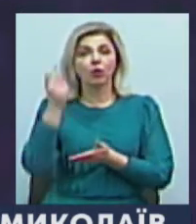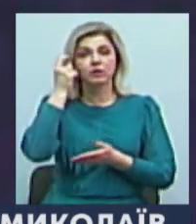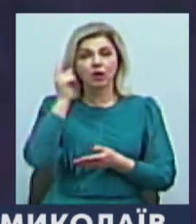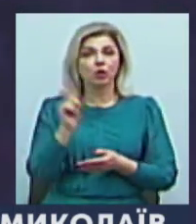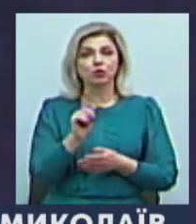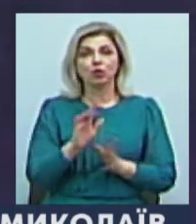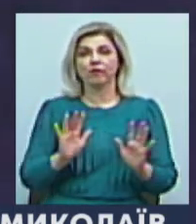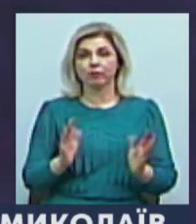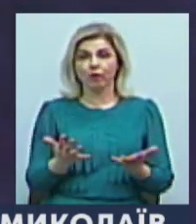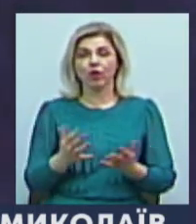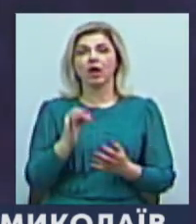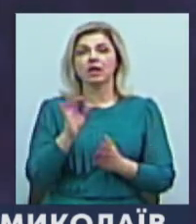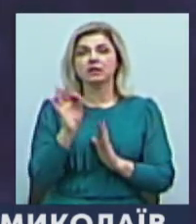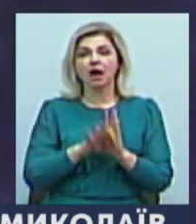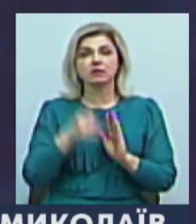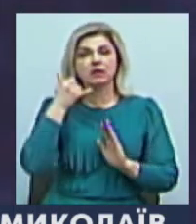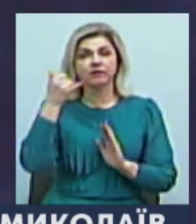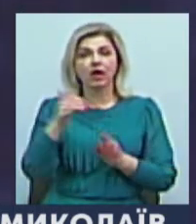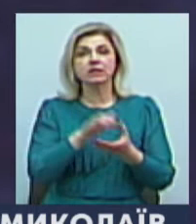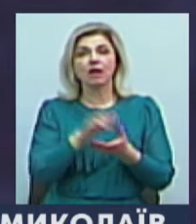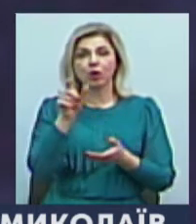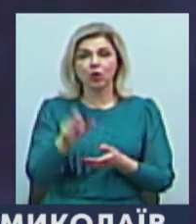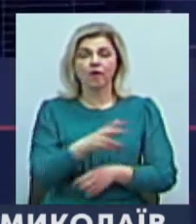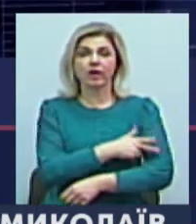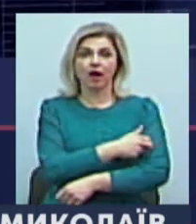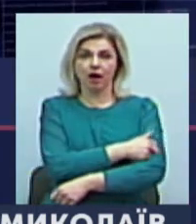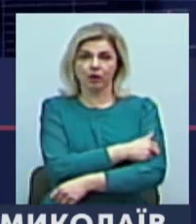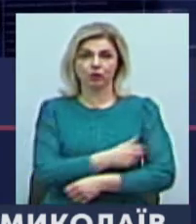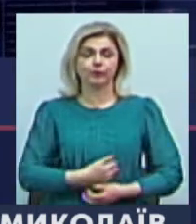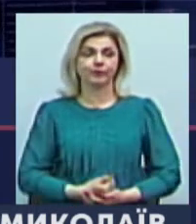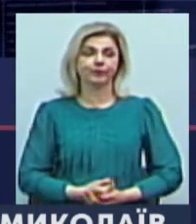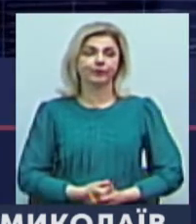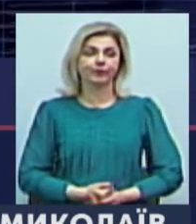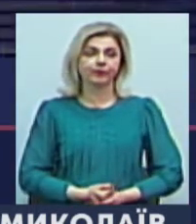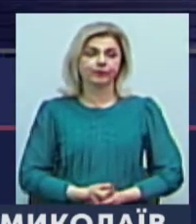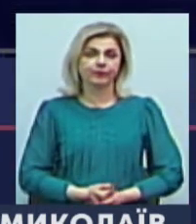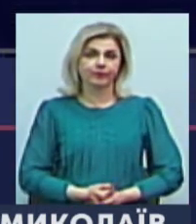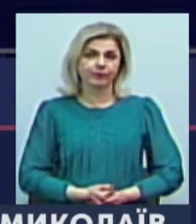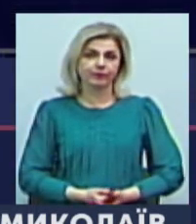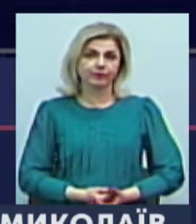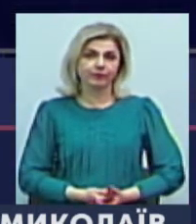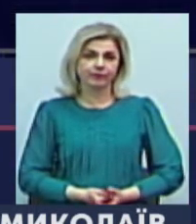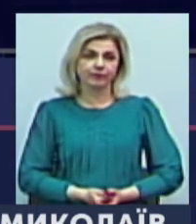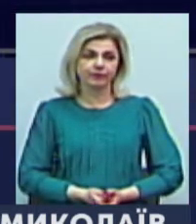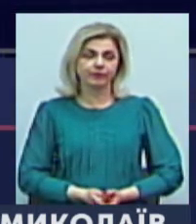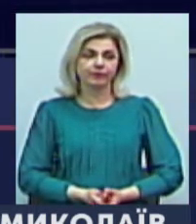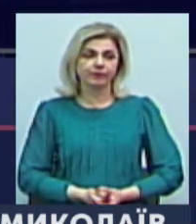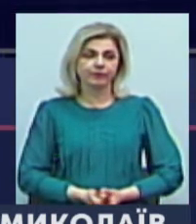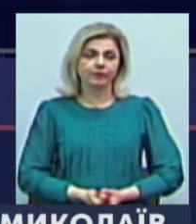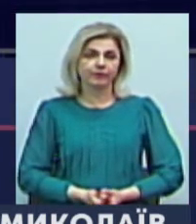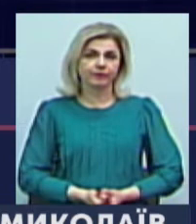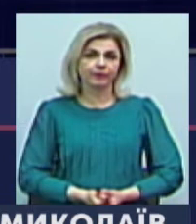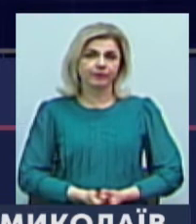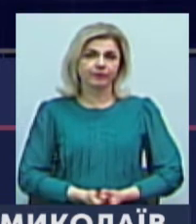що відбулось. Відразу зателефонував знайомому у лікарню. Ну, на сьогоднішній день лікарні немає ні медпрепаратів, ні крові,